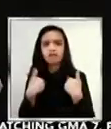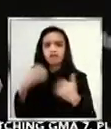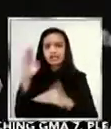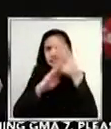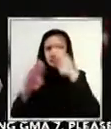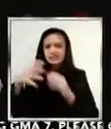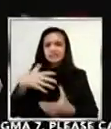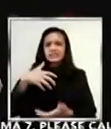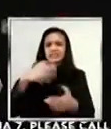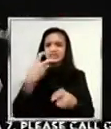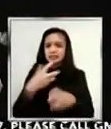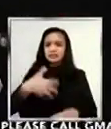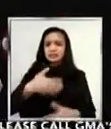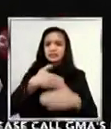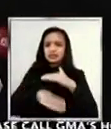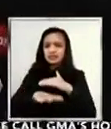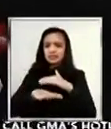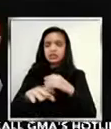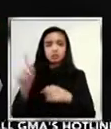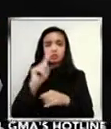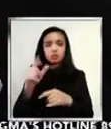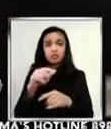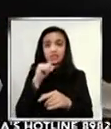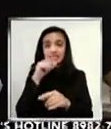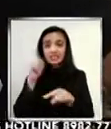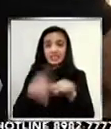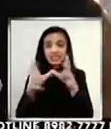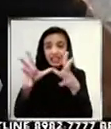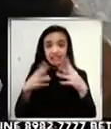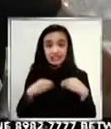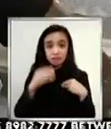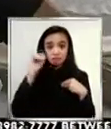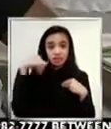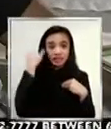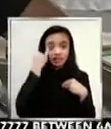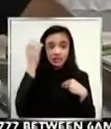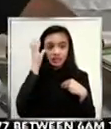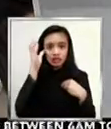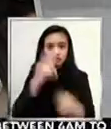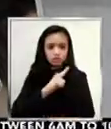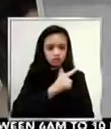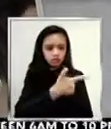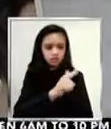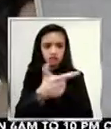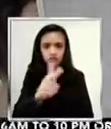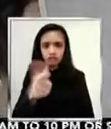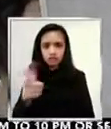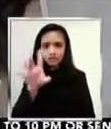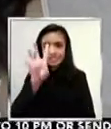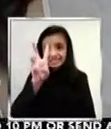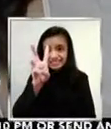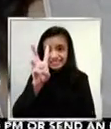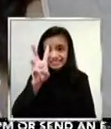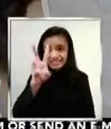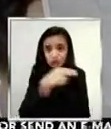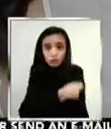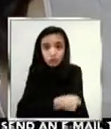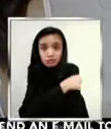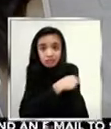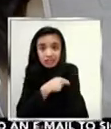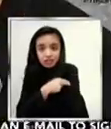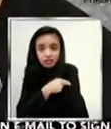hindi matanggap ni John Christian, pinagpasapasahan daw sila ng anim na ospital hanggang sa mamatay ang asawa. Talaga